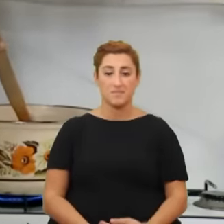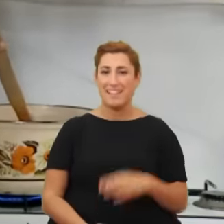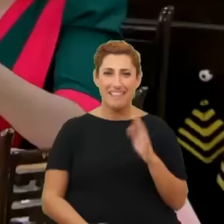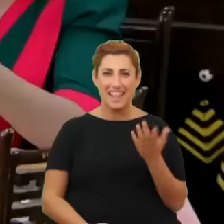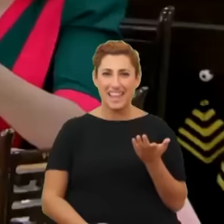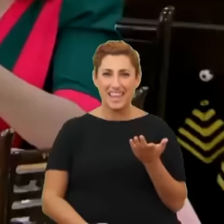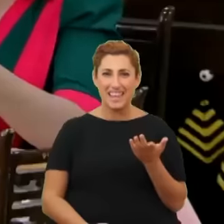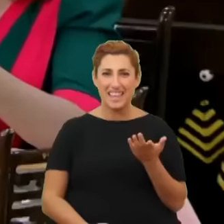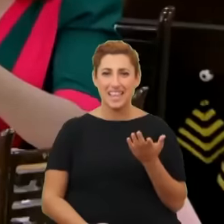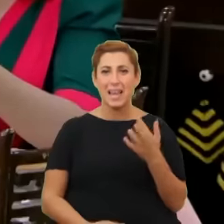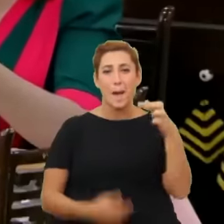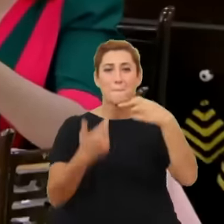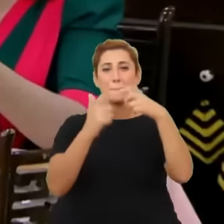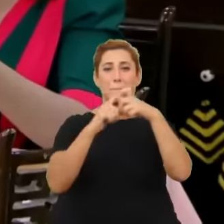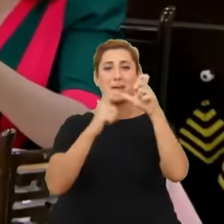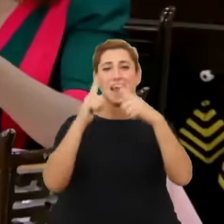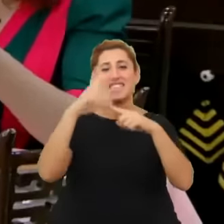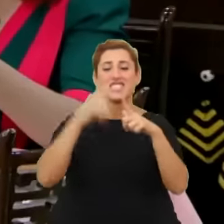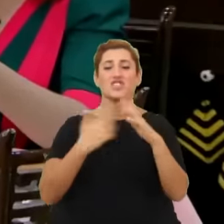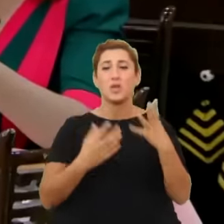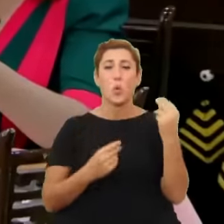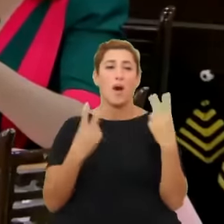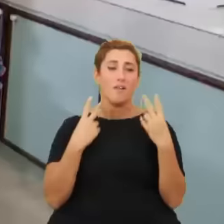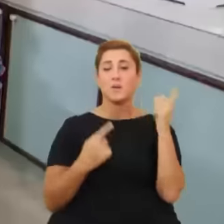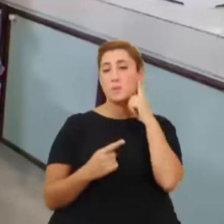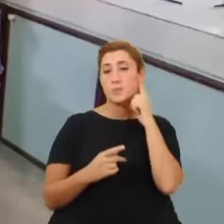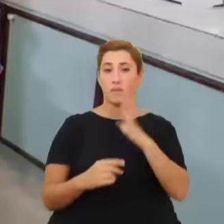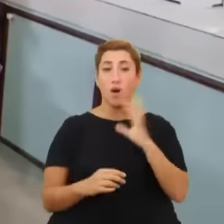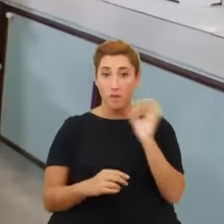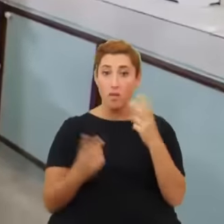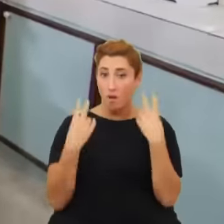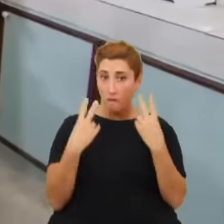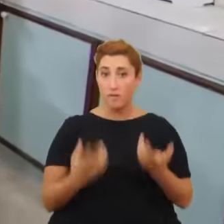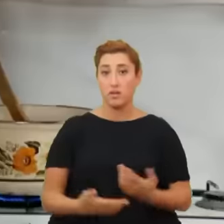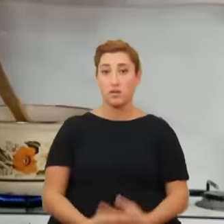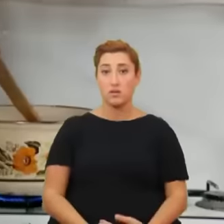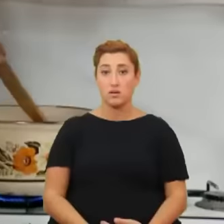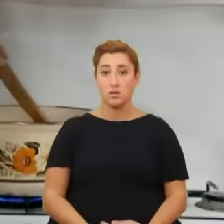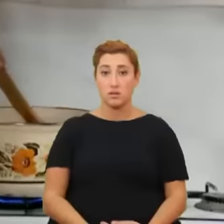Ne? Prestijli anne. Yani çok havalı. Evet, havalı.